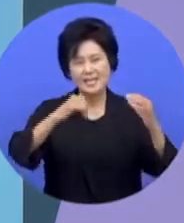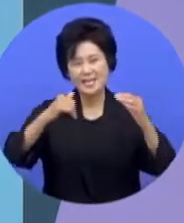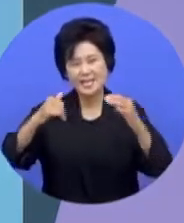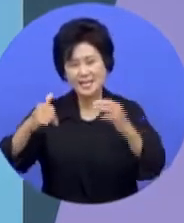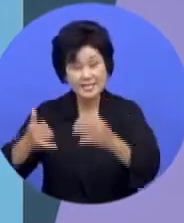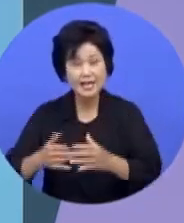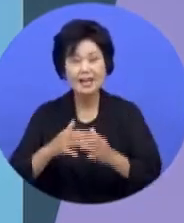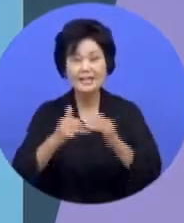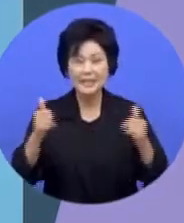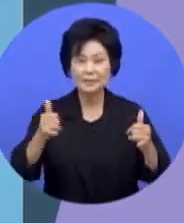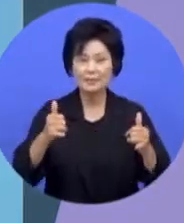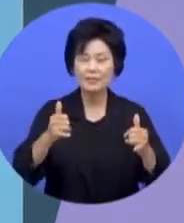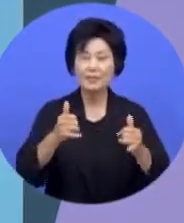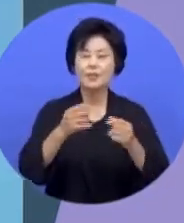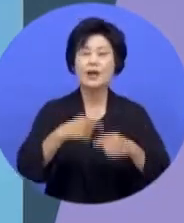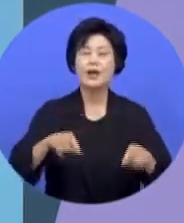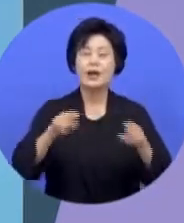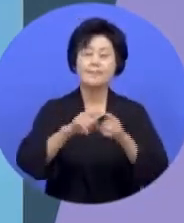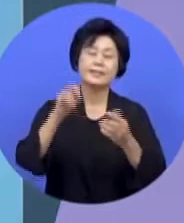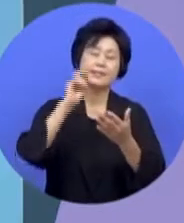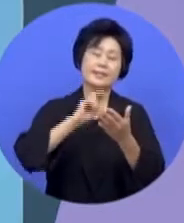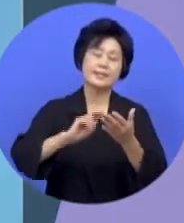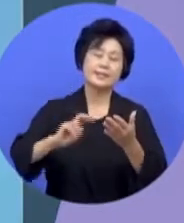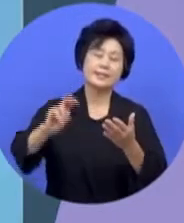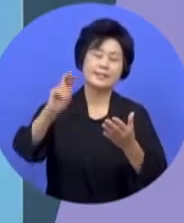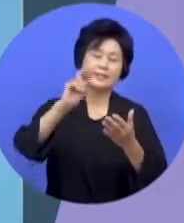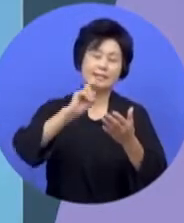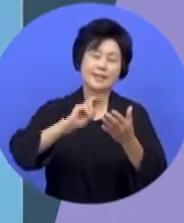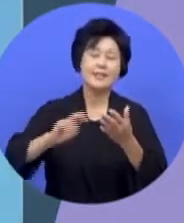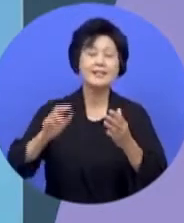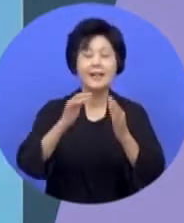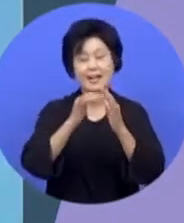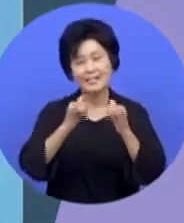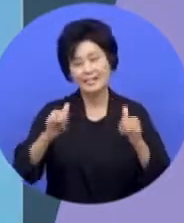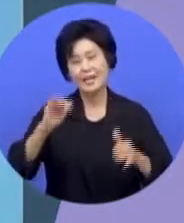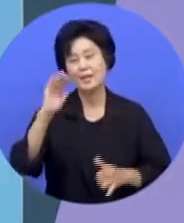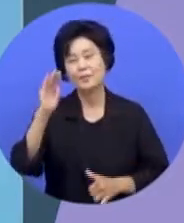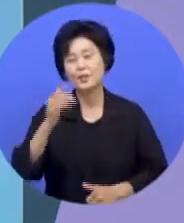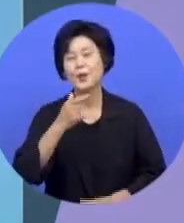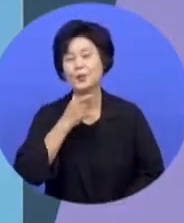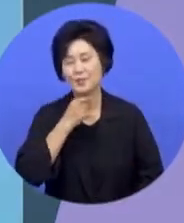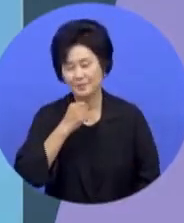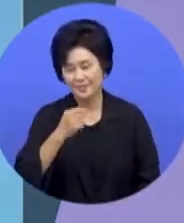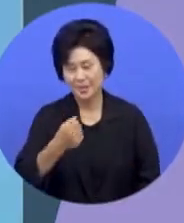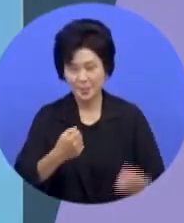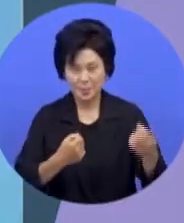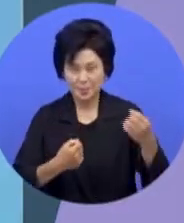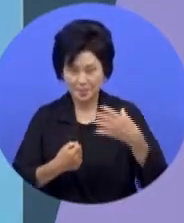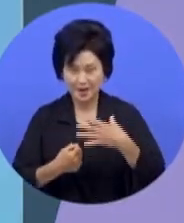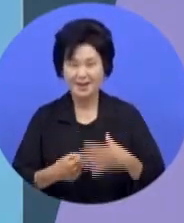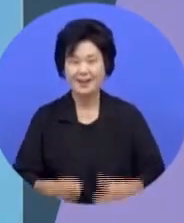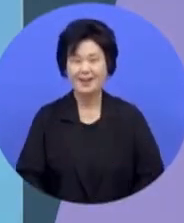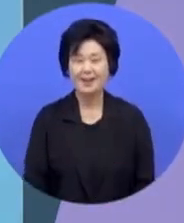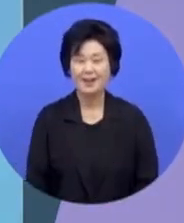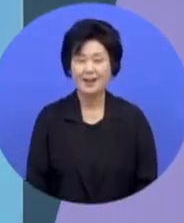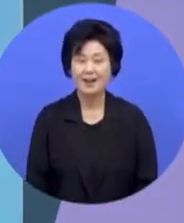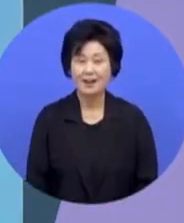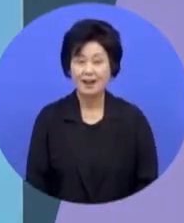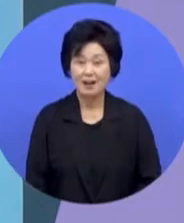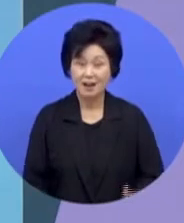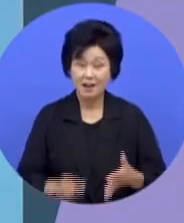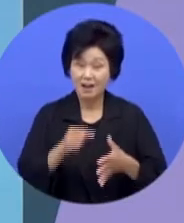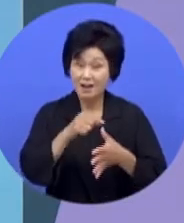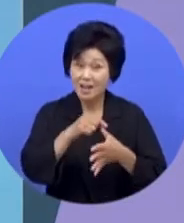찬양 인도자가 되고 싶어요. 큰아이가. 벌써 10살인데. 저희 아이는 너무 인천 기독국제학교에서